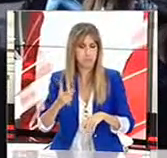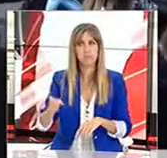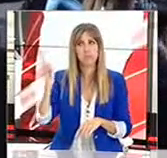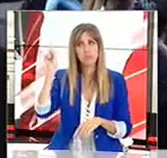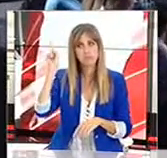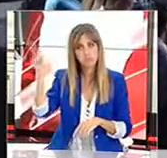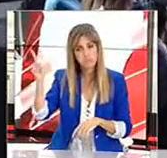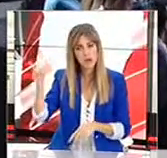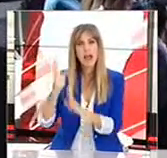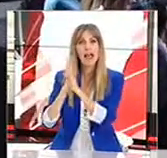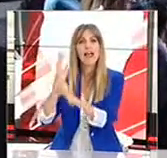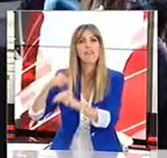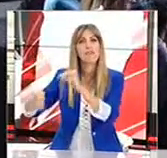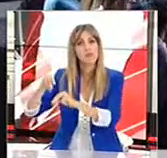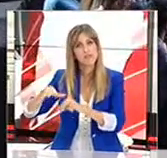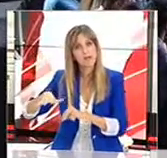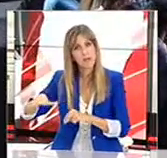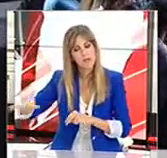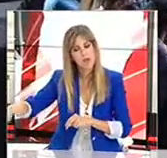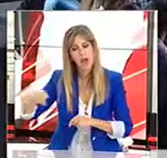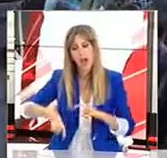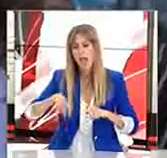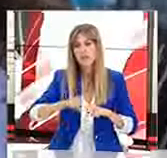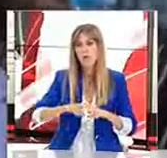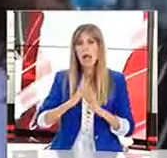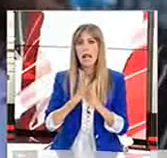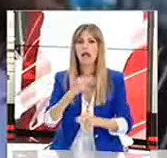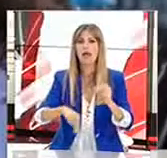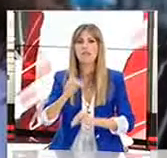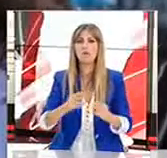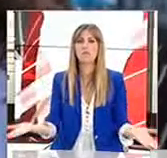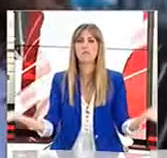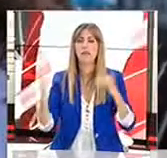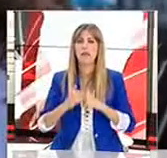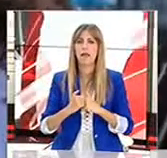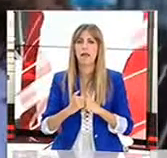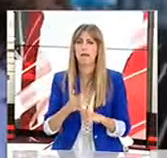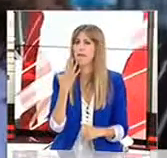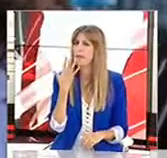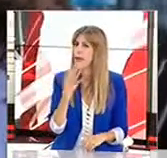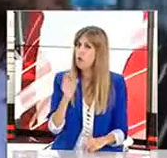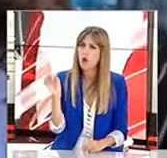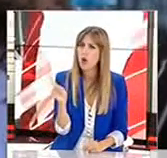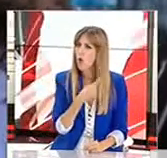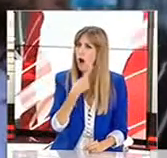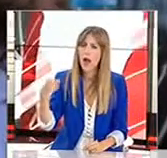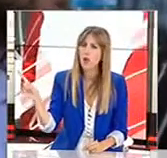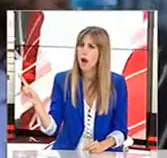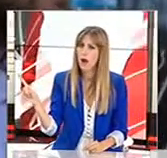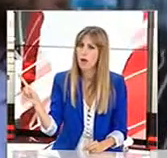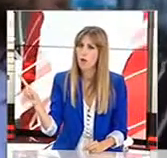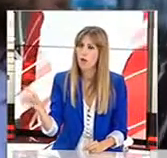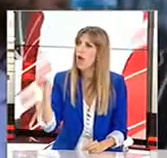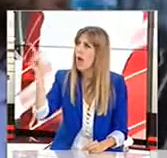αποφασίζει κυβέρνηση και βουλή? Δεν τίθεται θέμα ελλείμματος δημοκρατικής νομιμοποίησης αν δεν γίνει δημοψήφισμα για τη